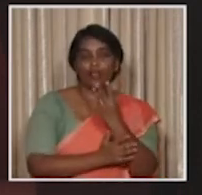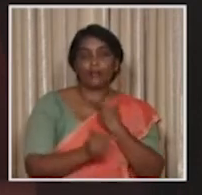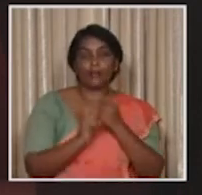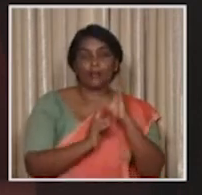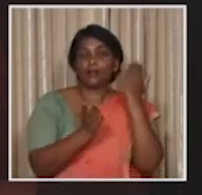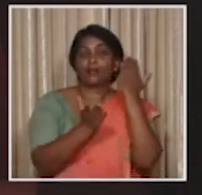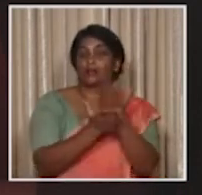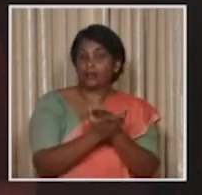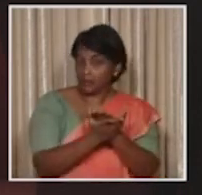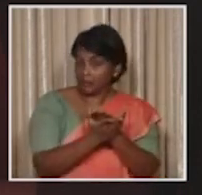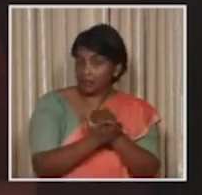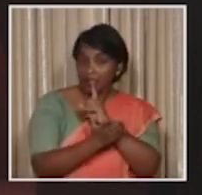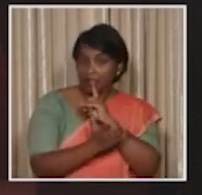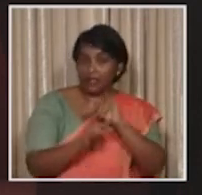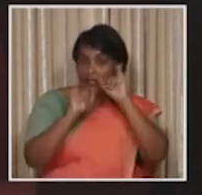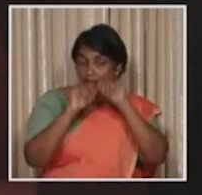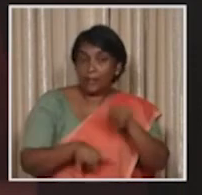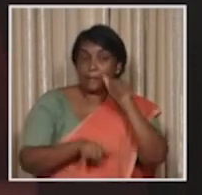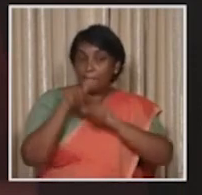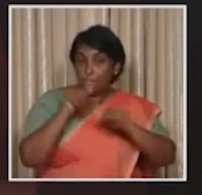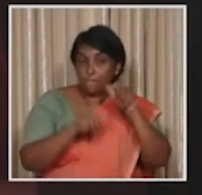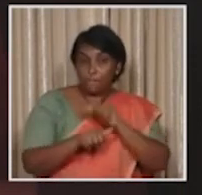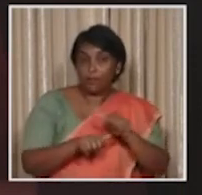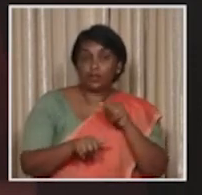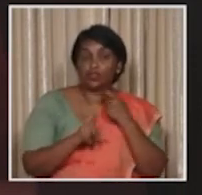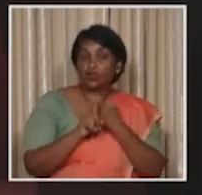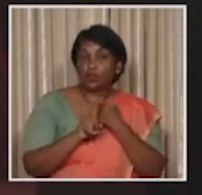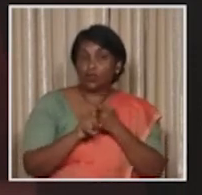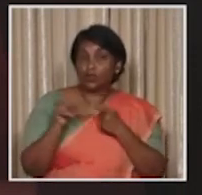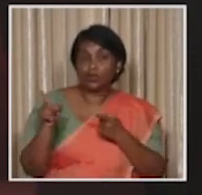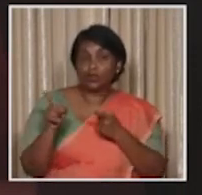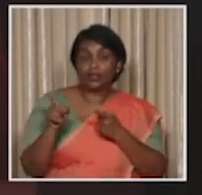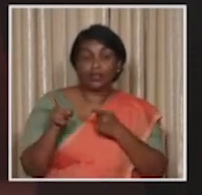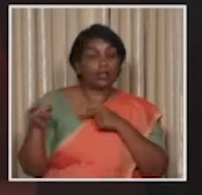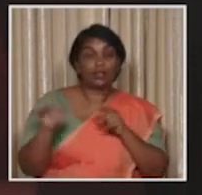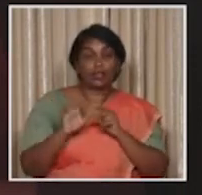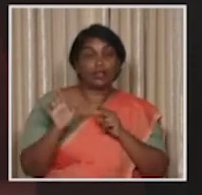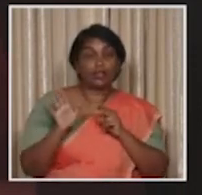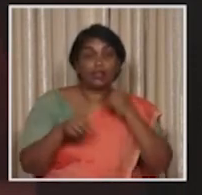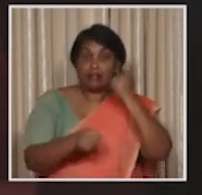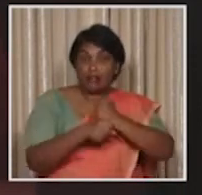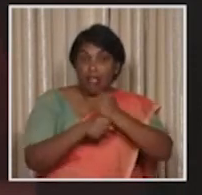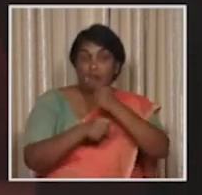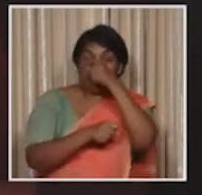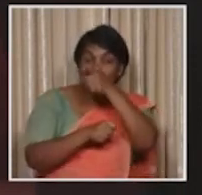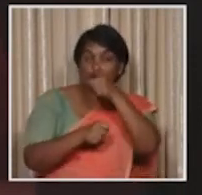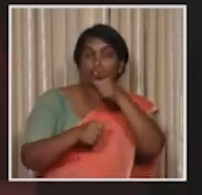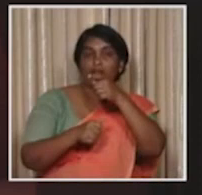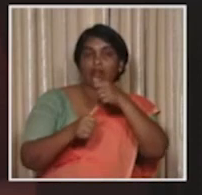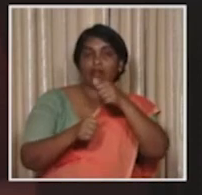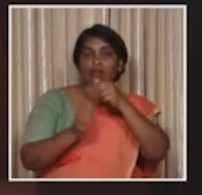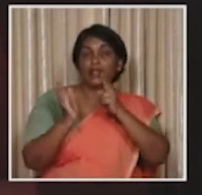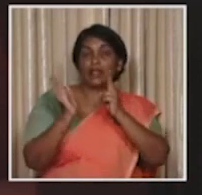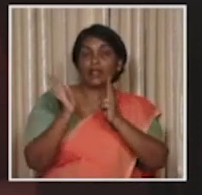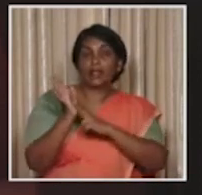ගත කරේ බාල බෙහෙත් හැටියට කුමුදේශ් ලැබොරටරි නෙවෙයි, රජයේ ලැබොරටරි එක, නැෂනල්